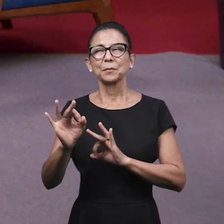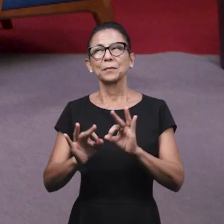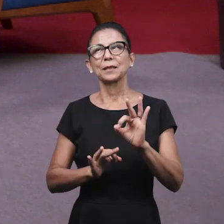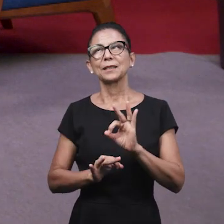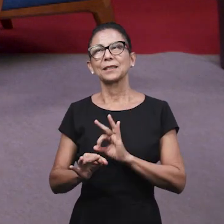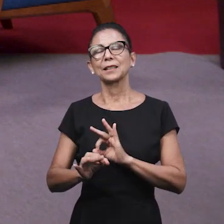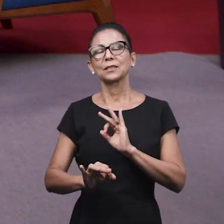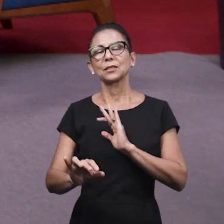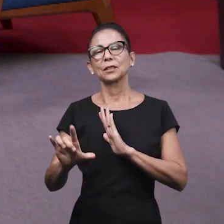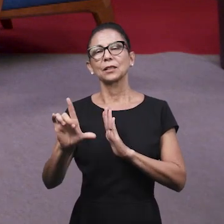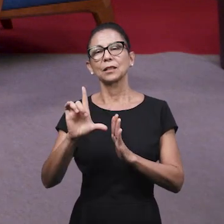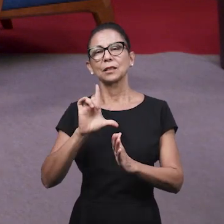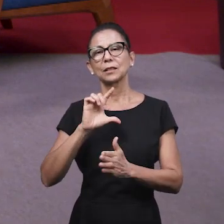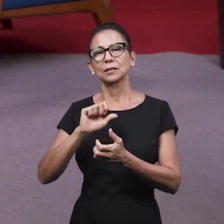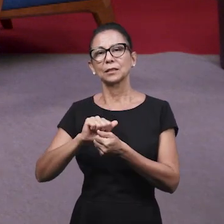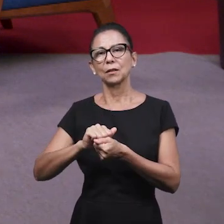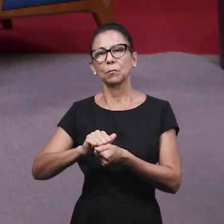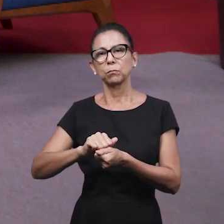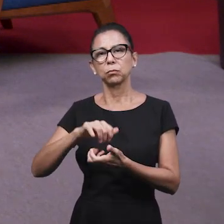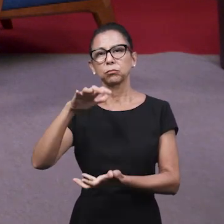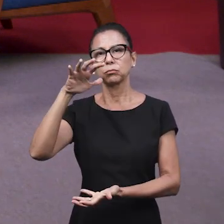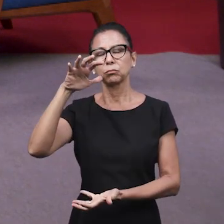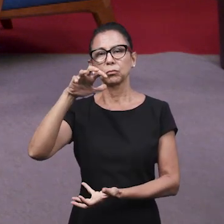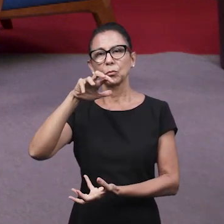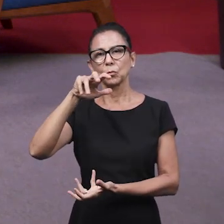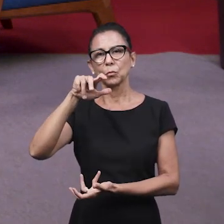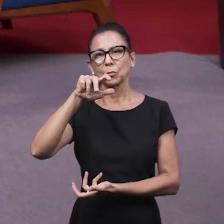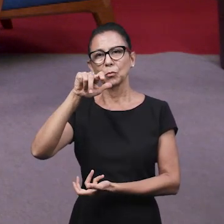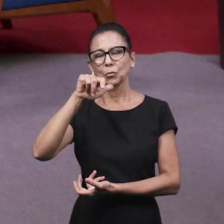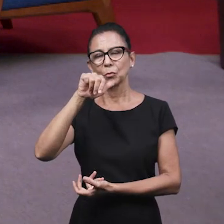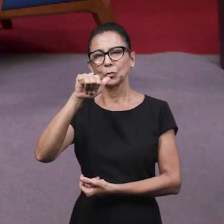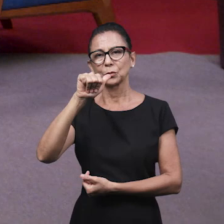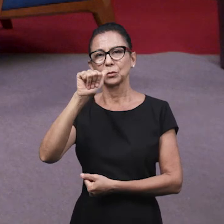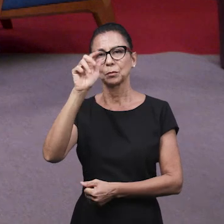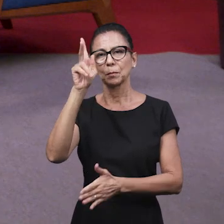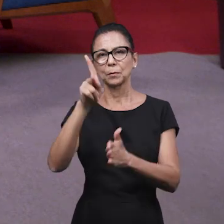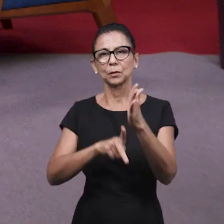monde. Ce projet éternel.